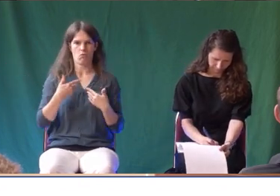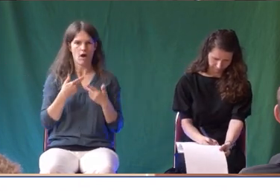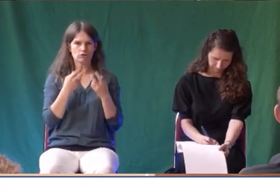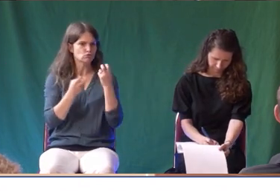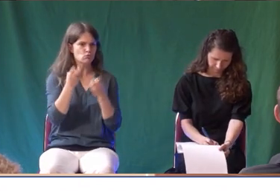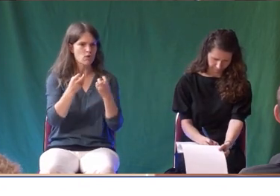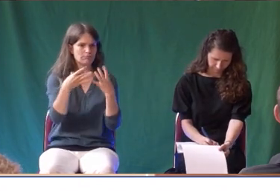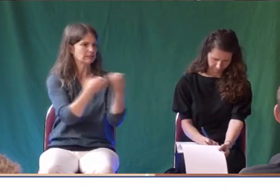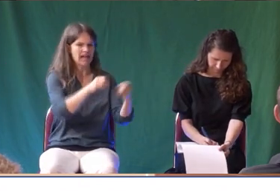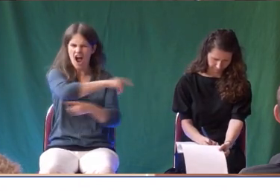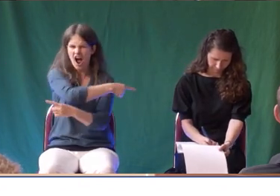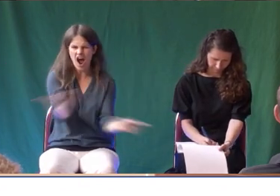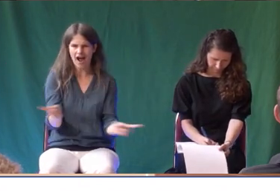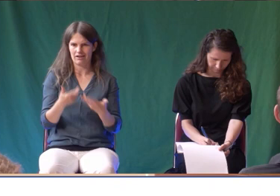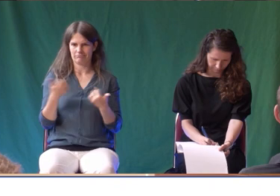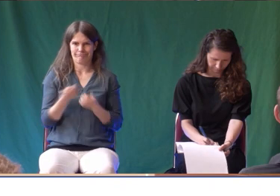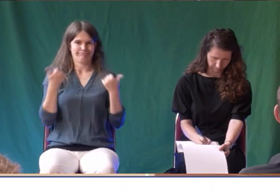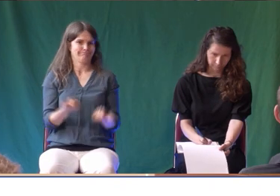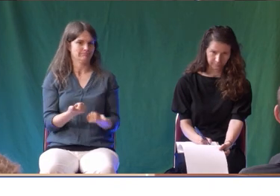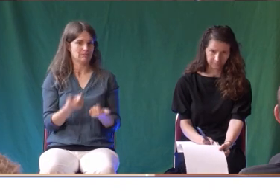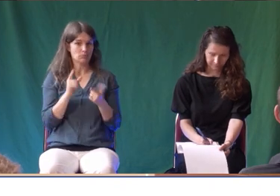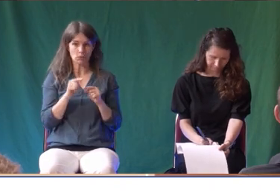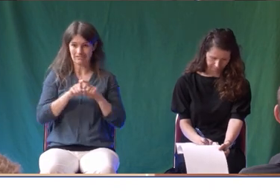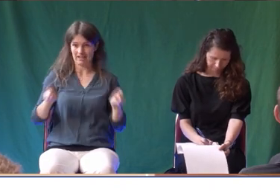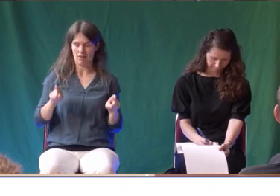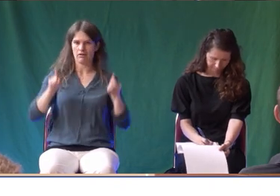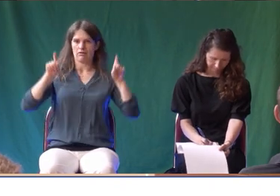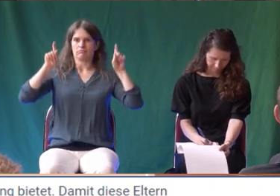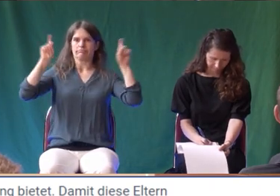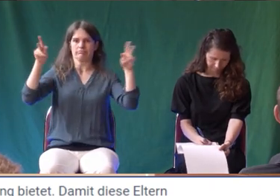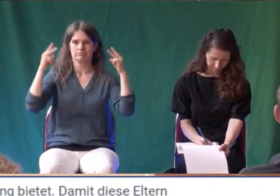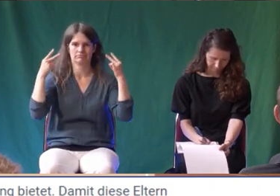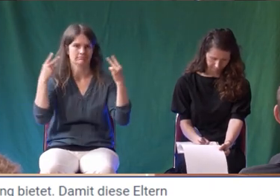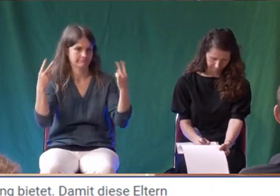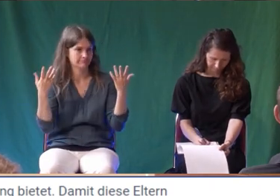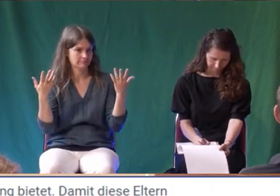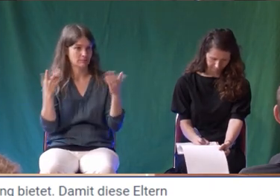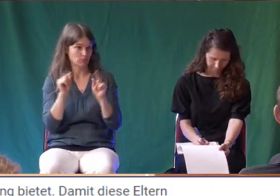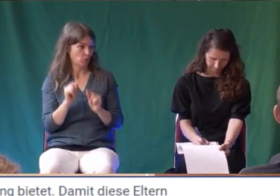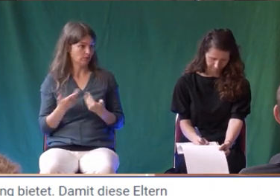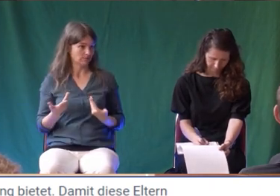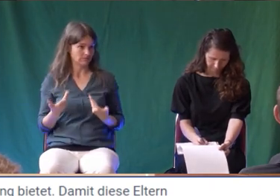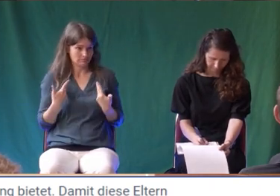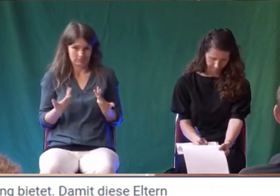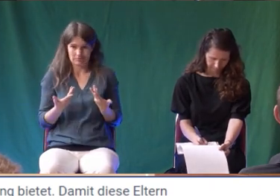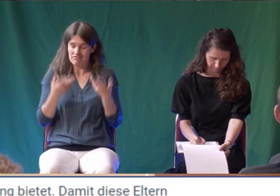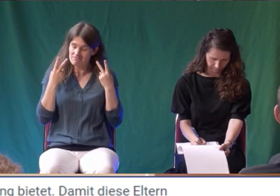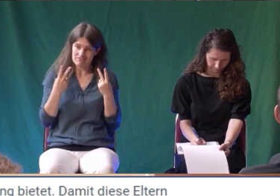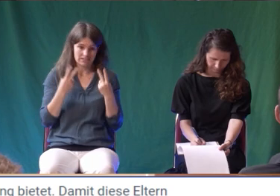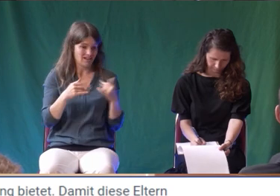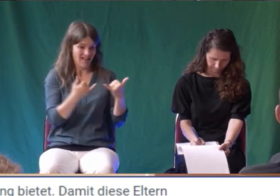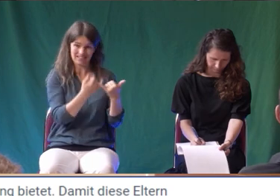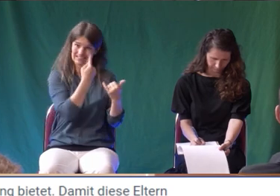schon das zeigt wie brisant die Materie ist es ist ganz wichtig dass Eltern Berater und